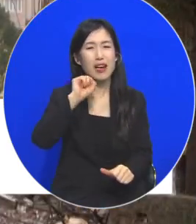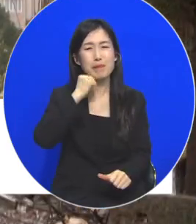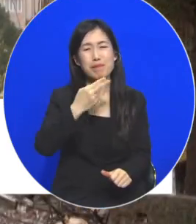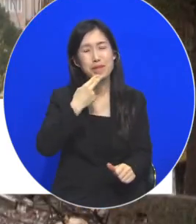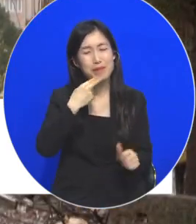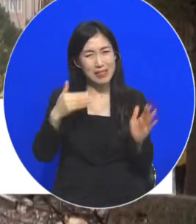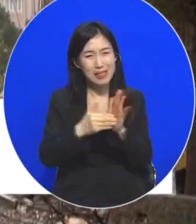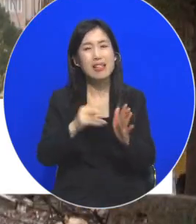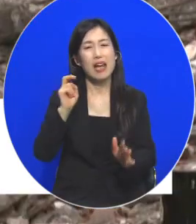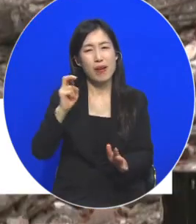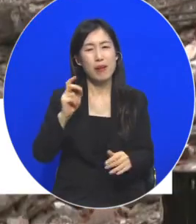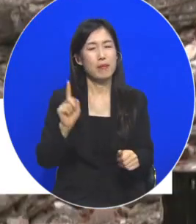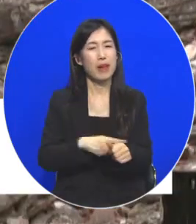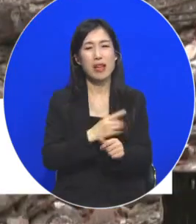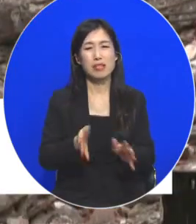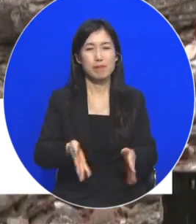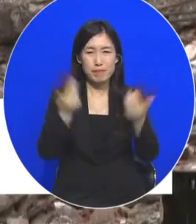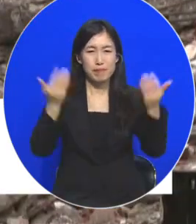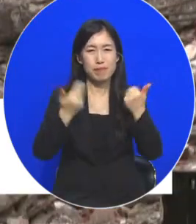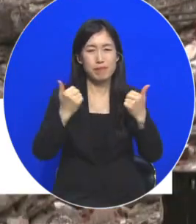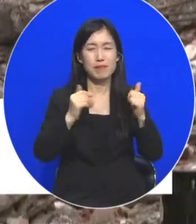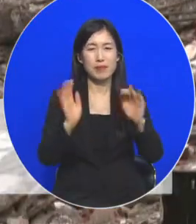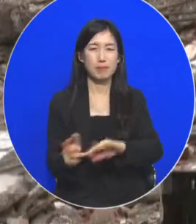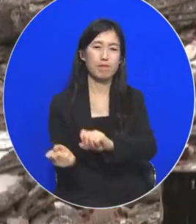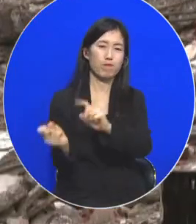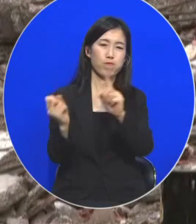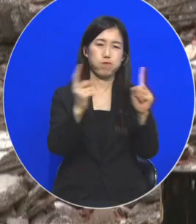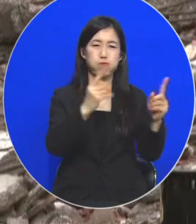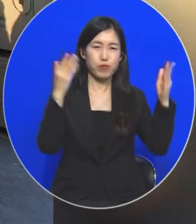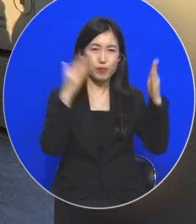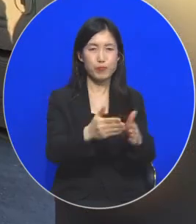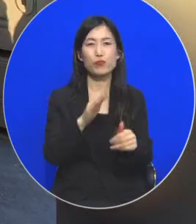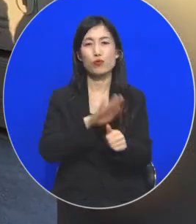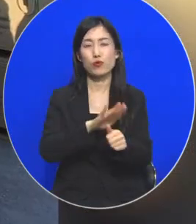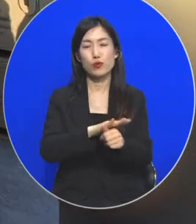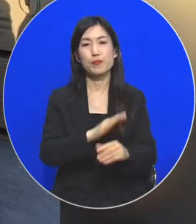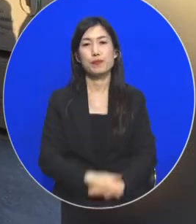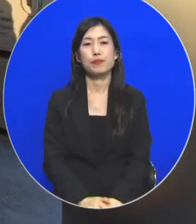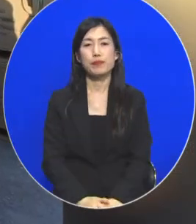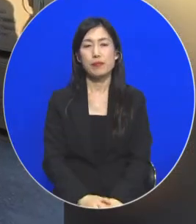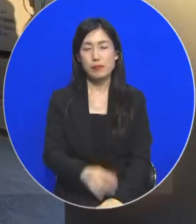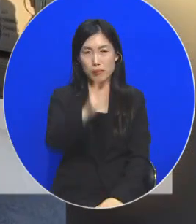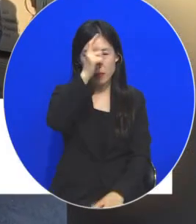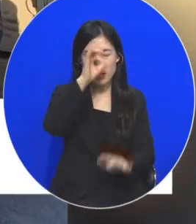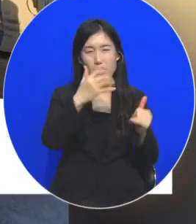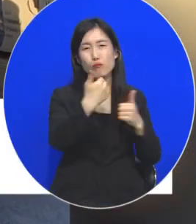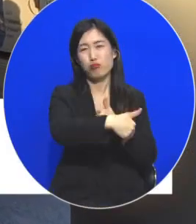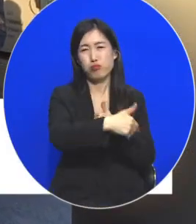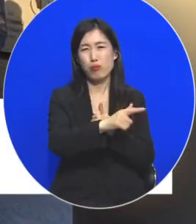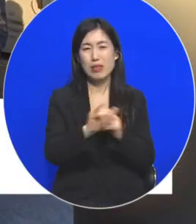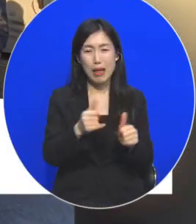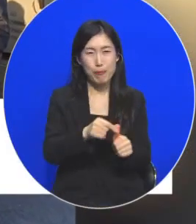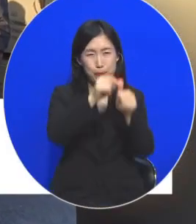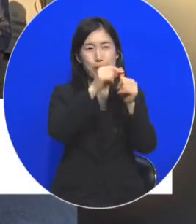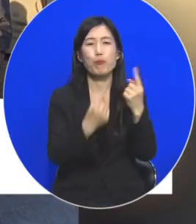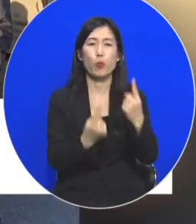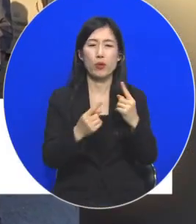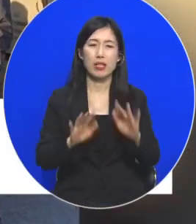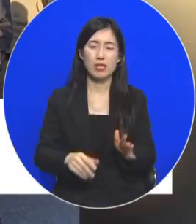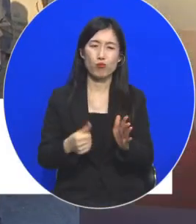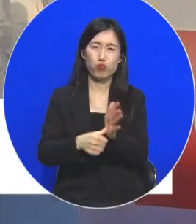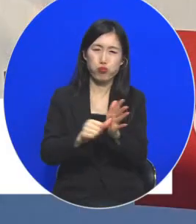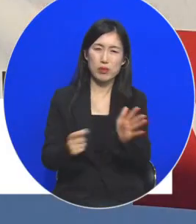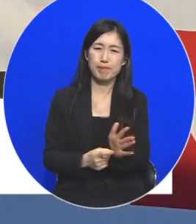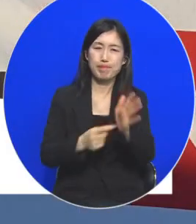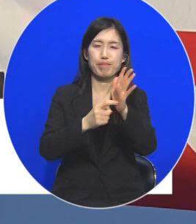구조 작업 대신 철거와 복구 작업에 집중하겠다고 밝혔습니다. 튀르키예 정부가 구호 인력보다 구호 물품 지원을 최우선 순위로